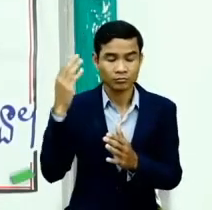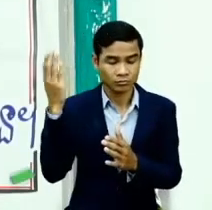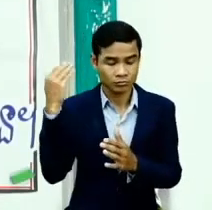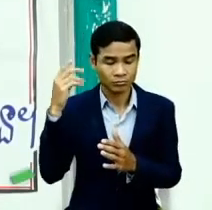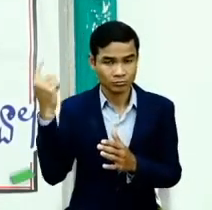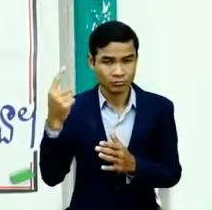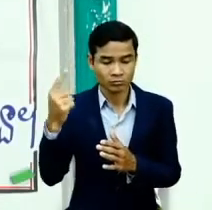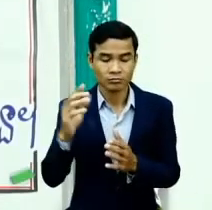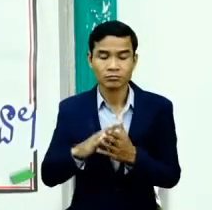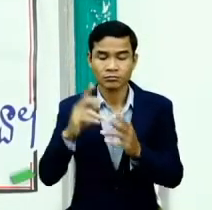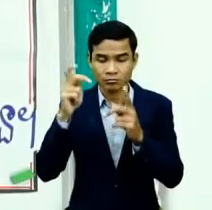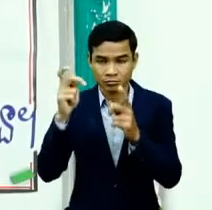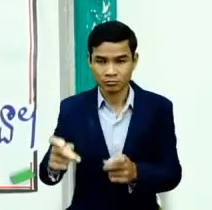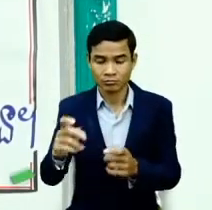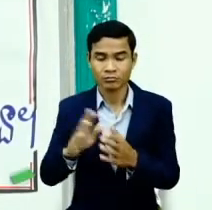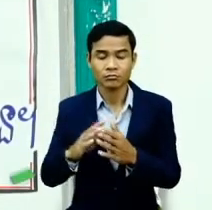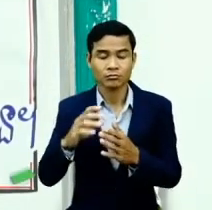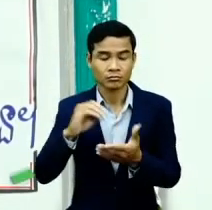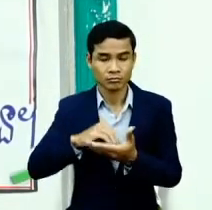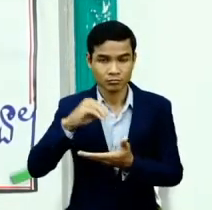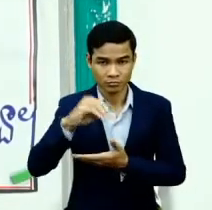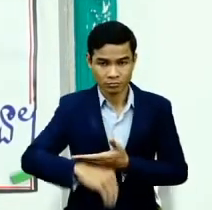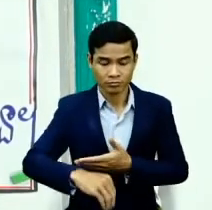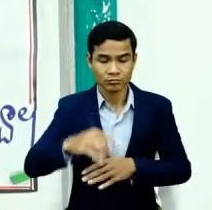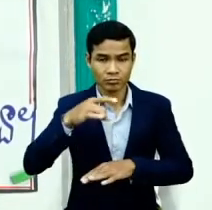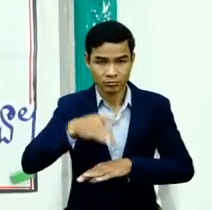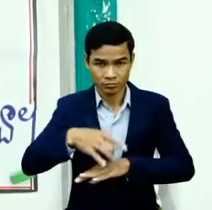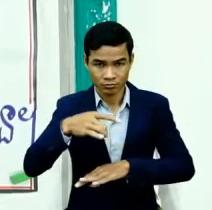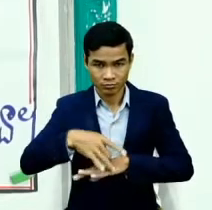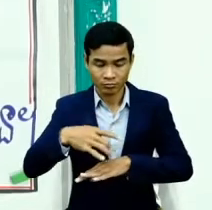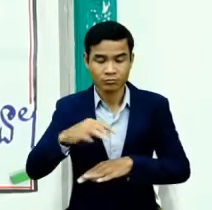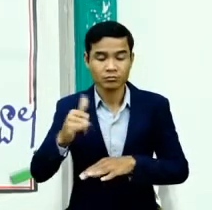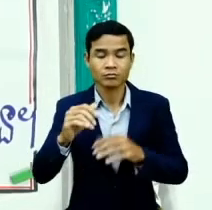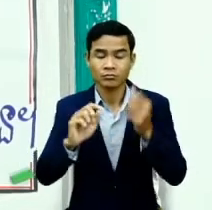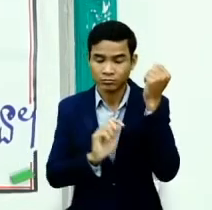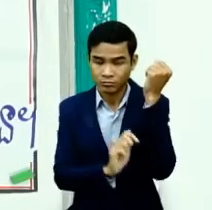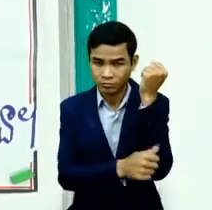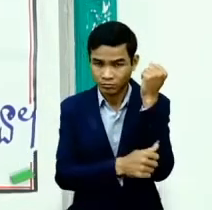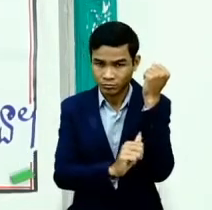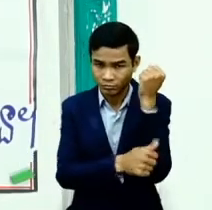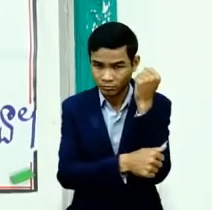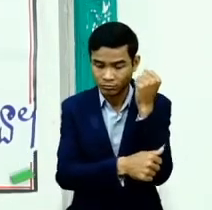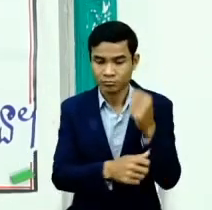quát tay đâm ở lớp rứ đâm lộn mì